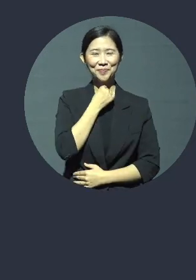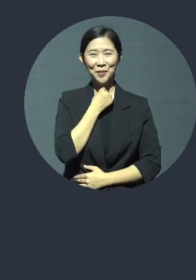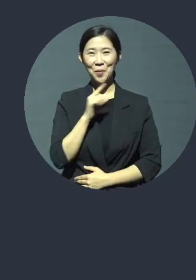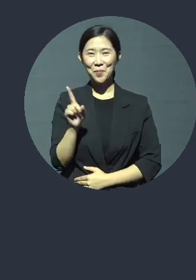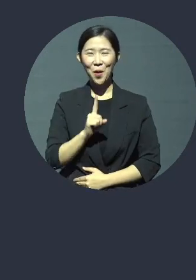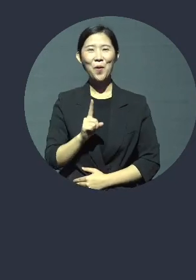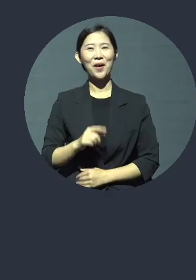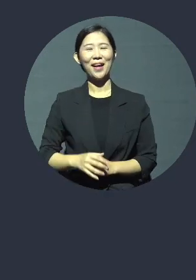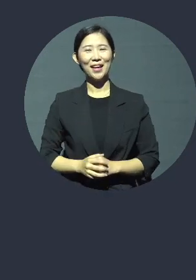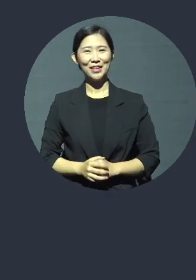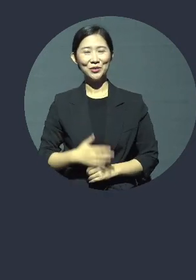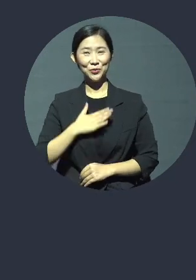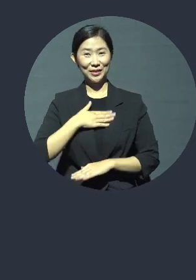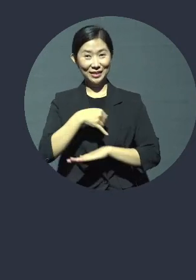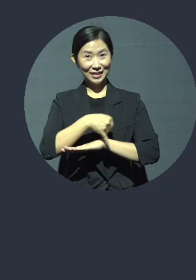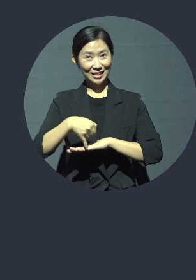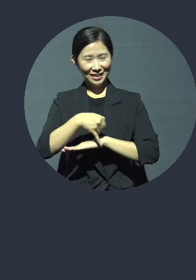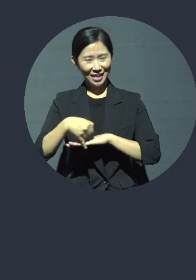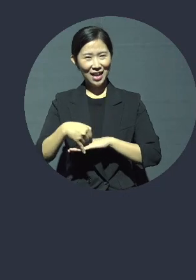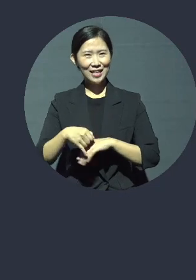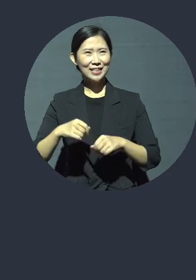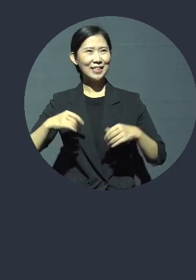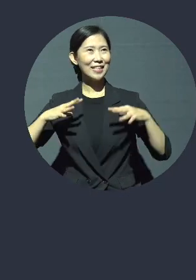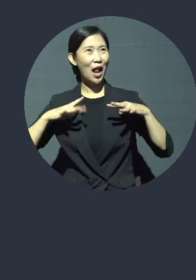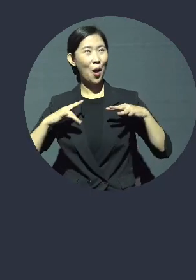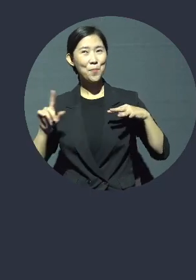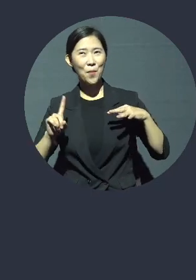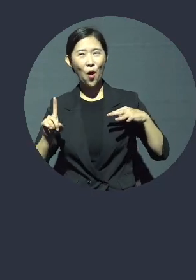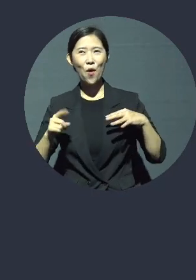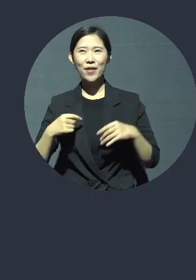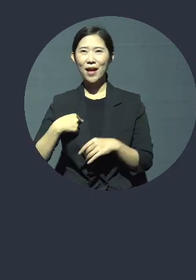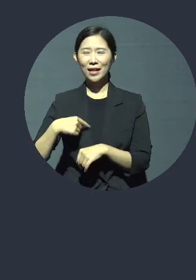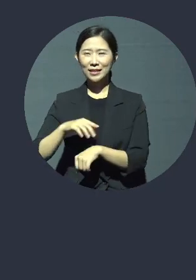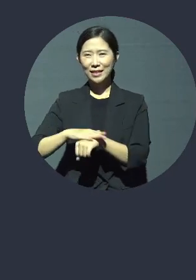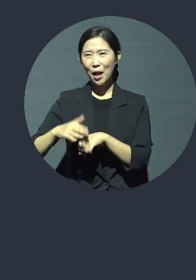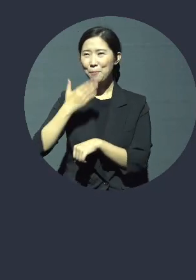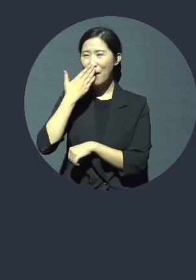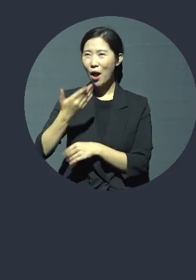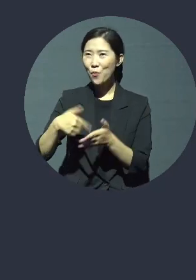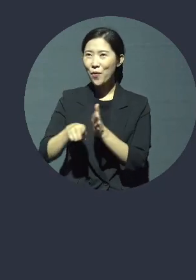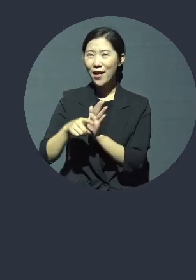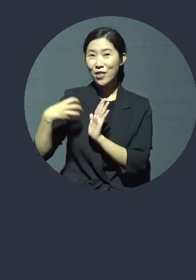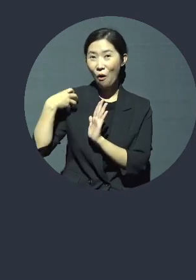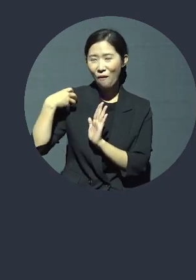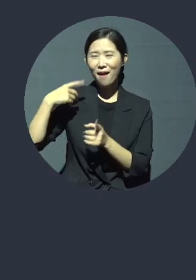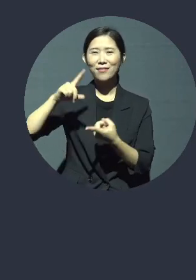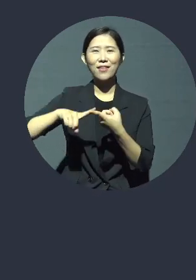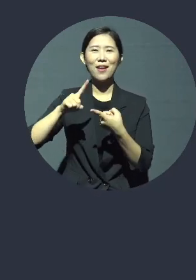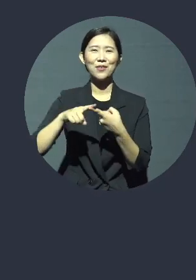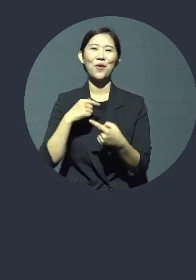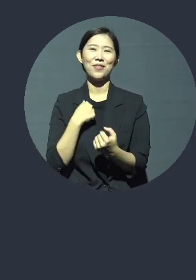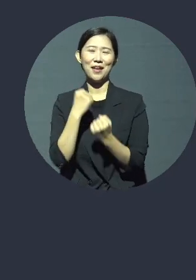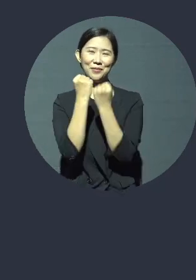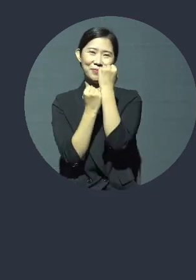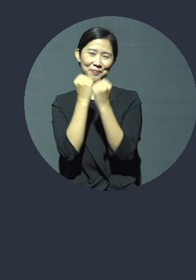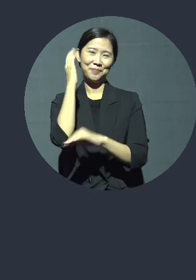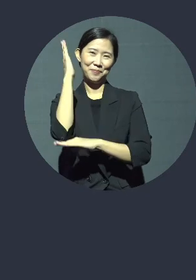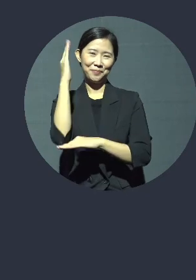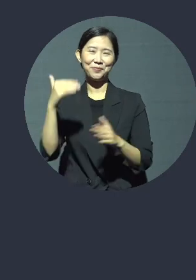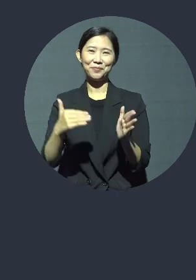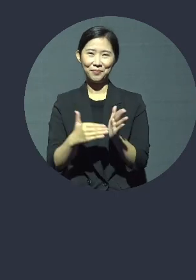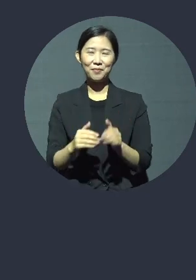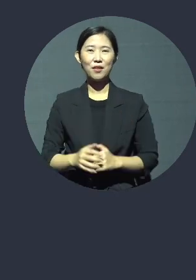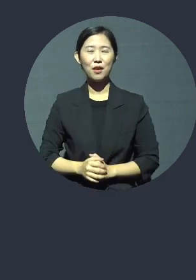가장 잘할 수 있는 것, 우리 디자이너 역할에 대해서 세 가지 정도 말씀을 드렸습니다. 인간 본연의 가치를 연구하고 이를